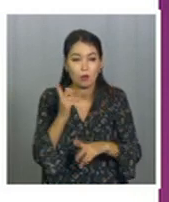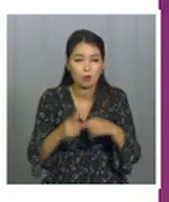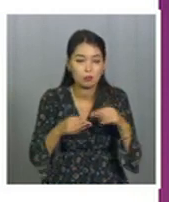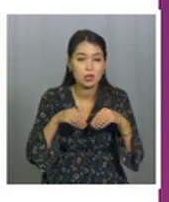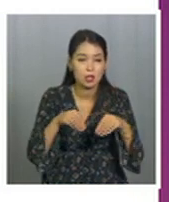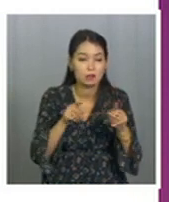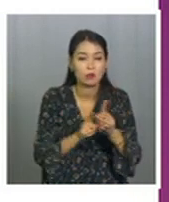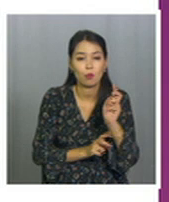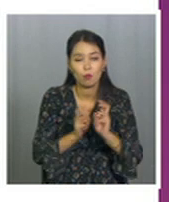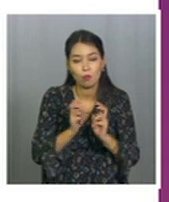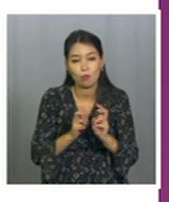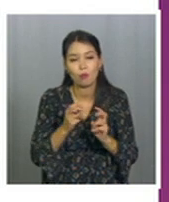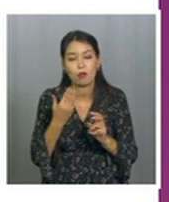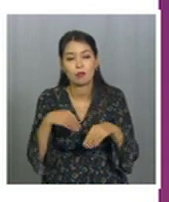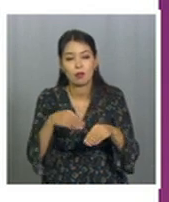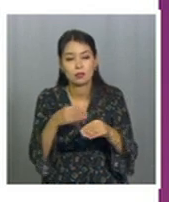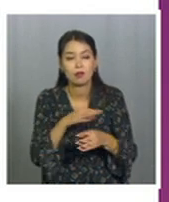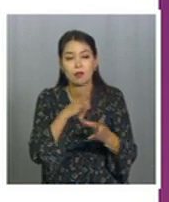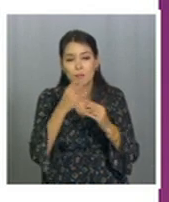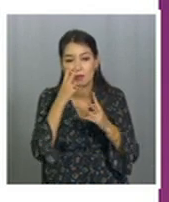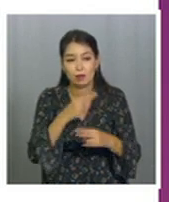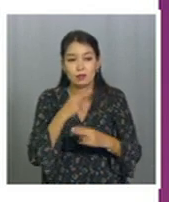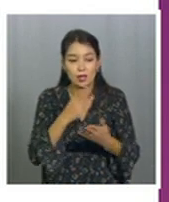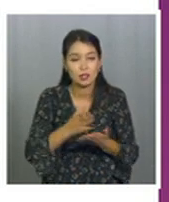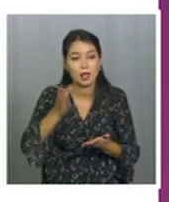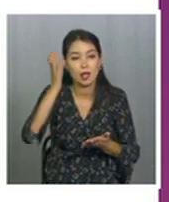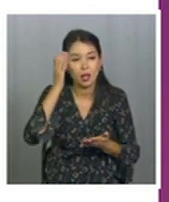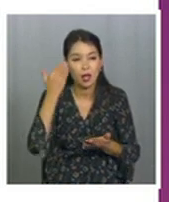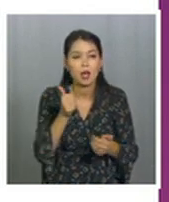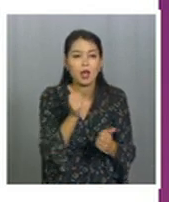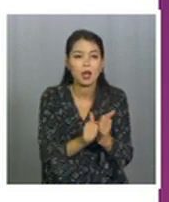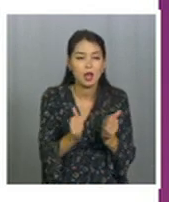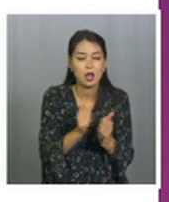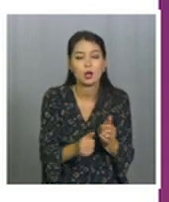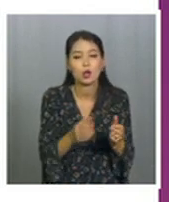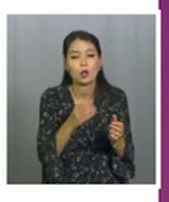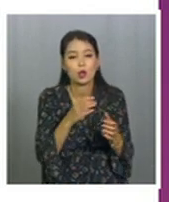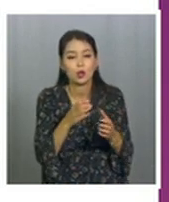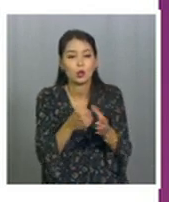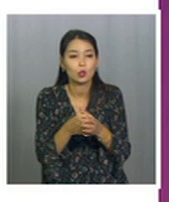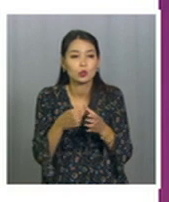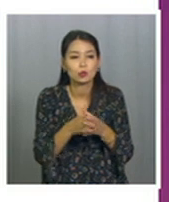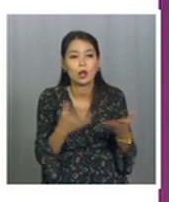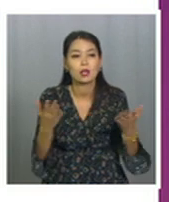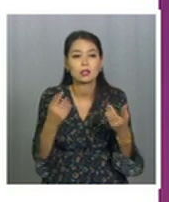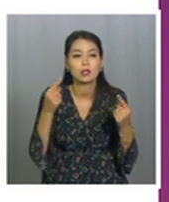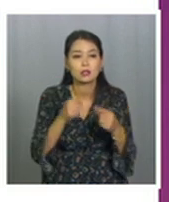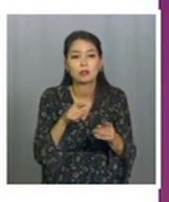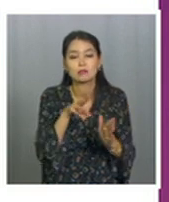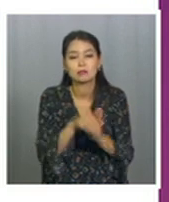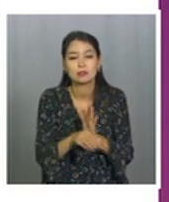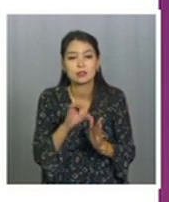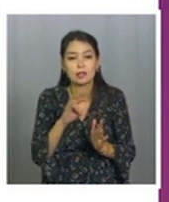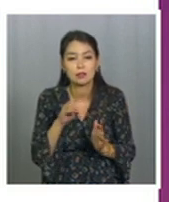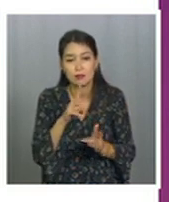өнімділігі осы жерде қарастырылған. Және ғалымдар әр сортқа сай органикалық заттардың синтезі үшін қолданды. Сонымен